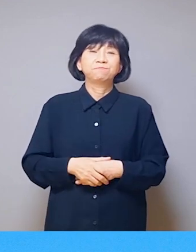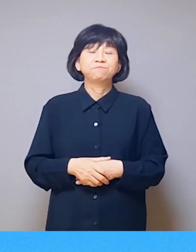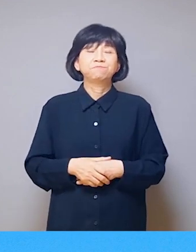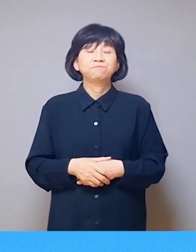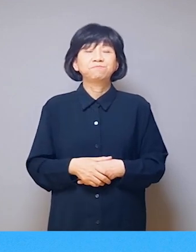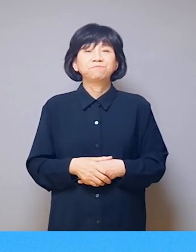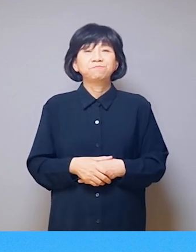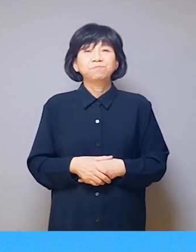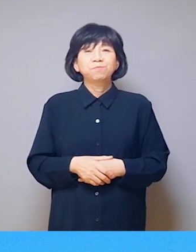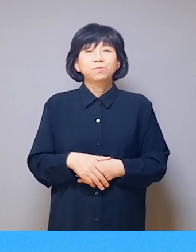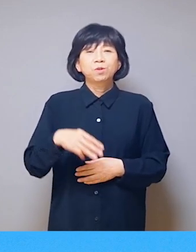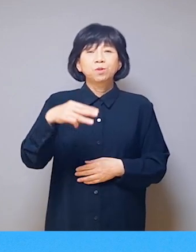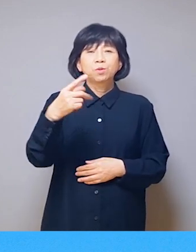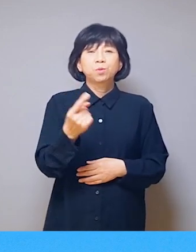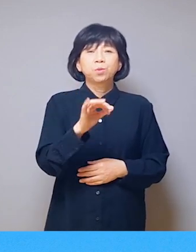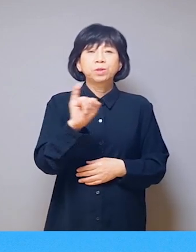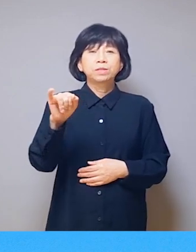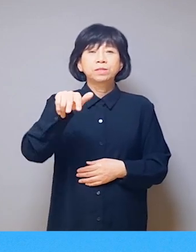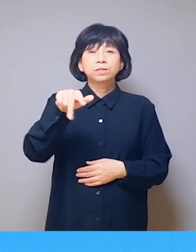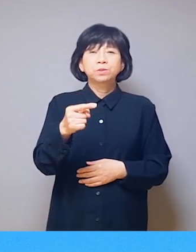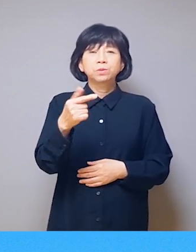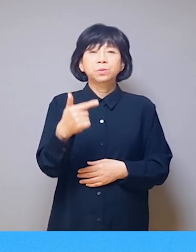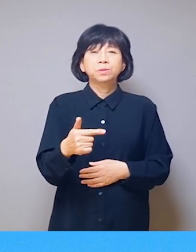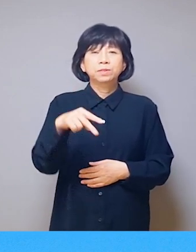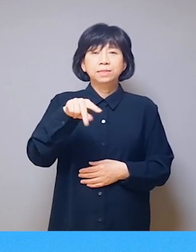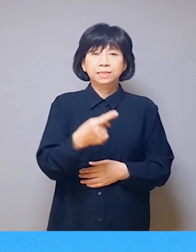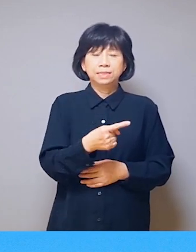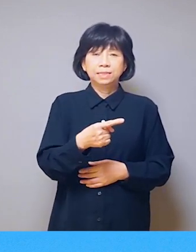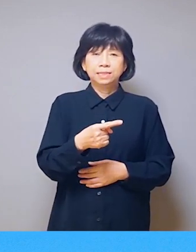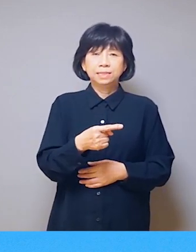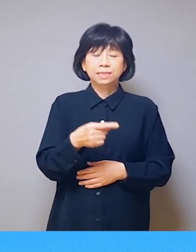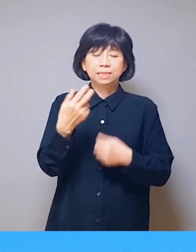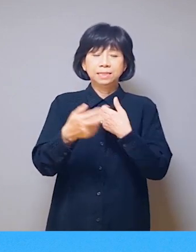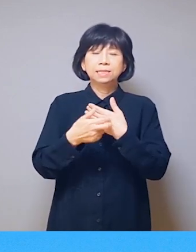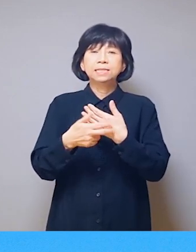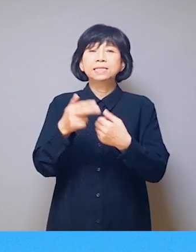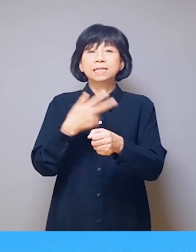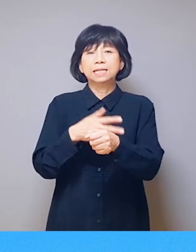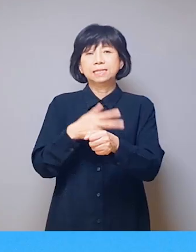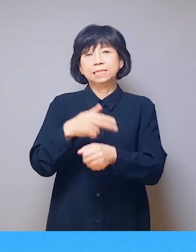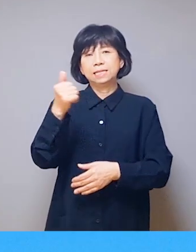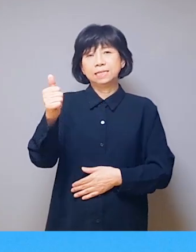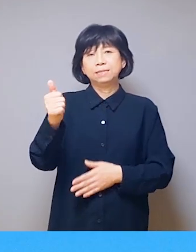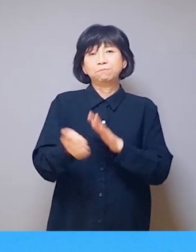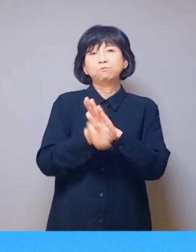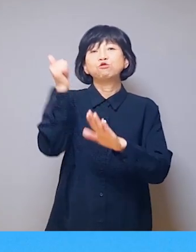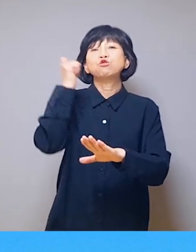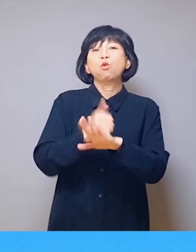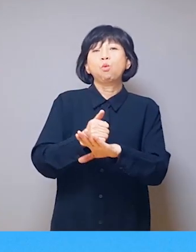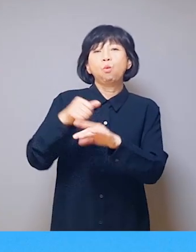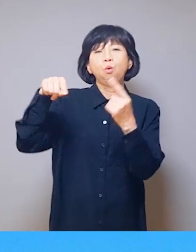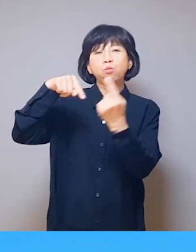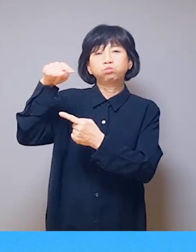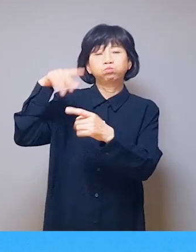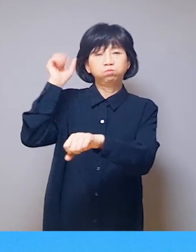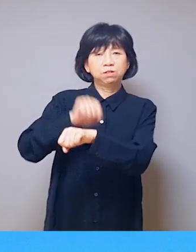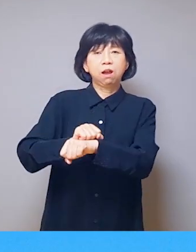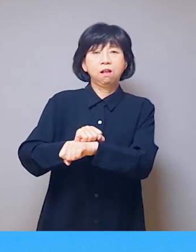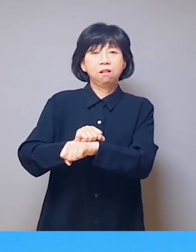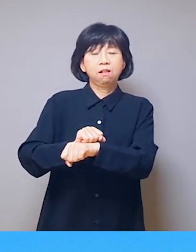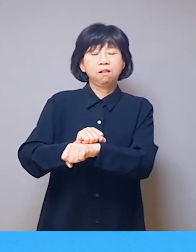마틴 로이 존스는 뛰어난 의사였습니다. 그는 의학계에서 성공적인 경력을 쌓았습니다.